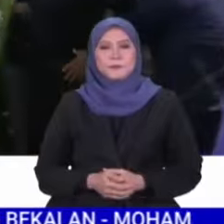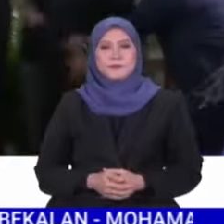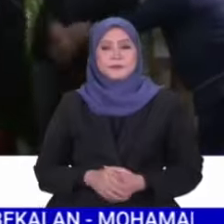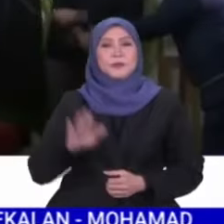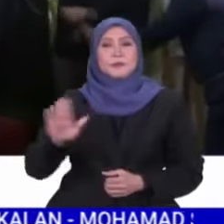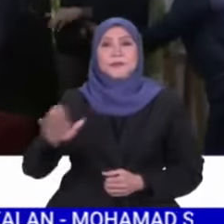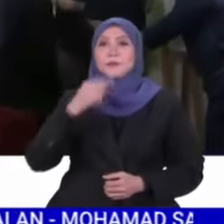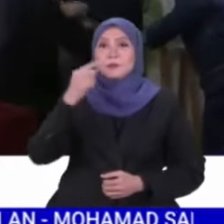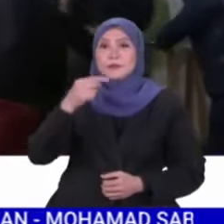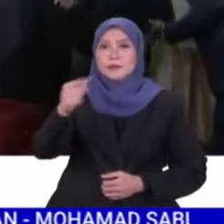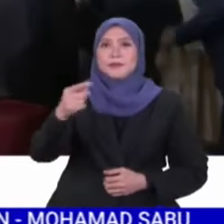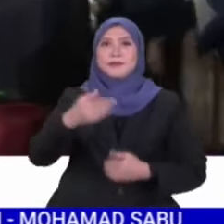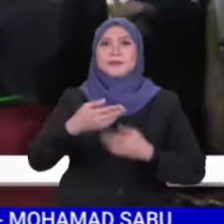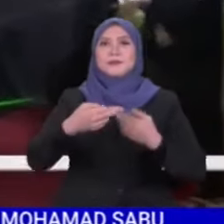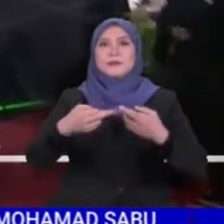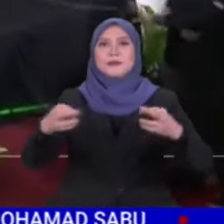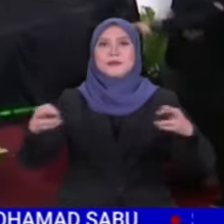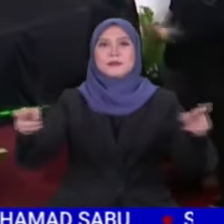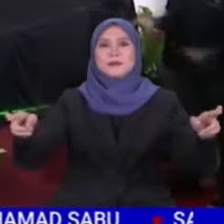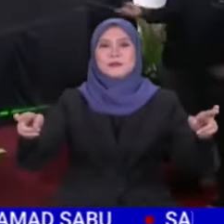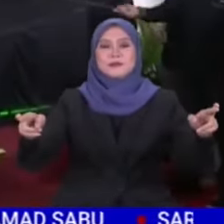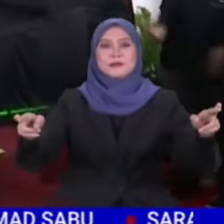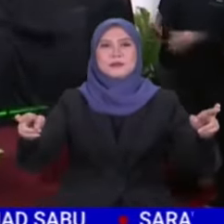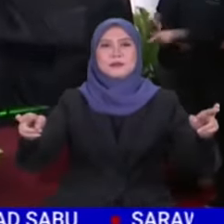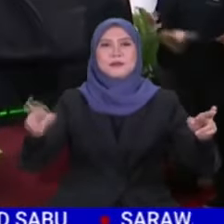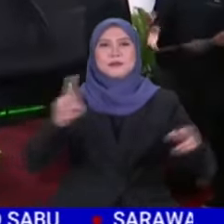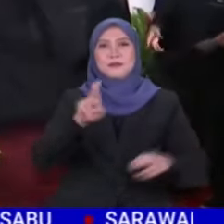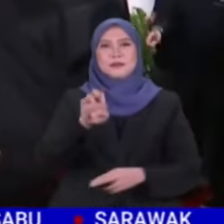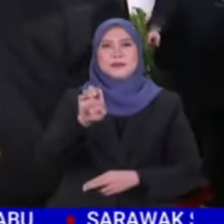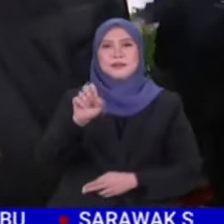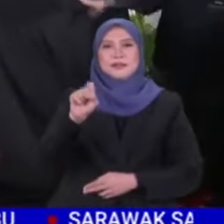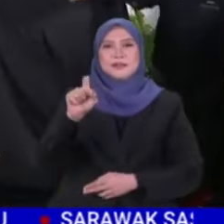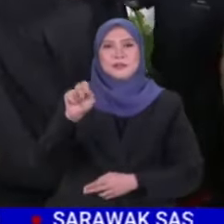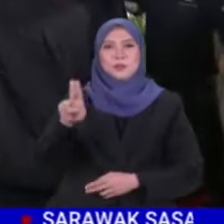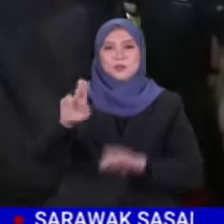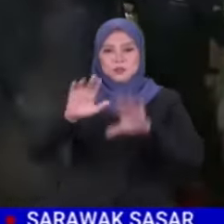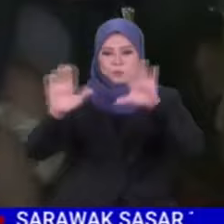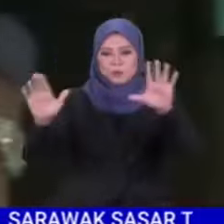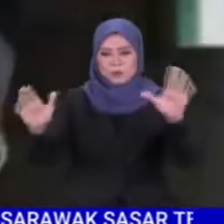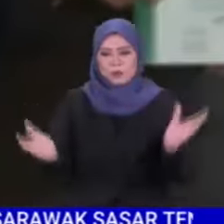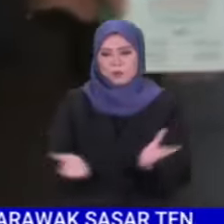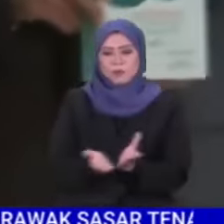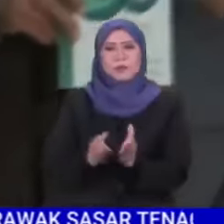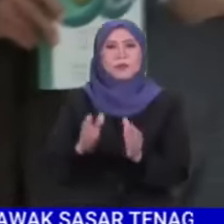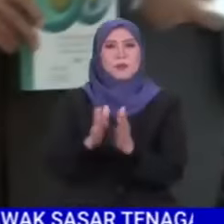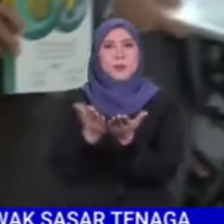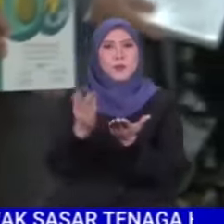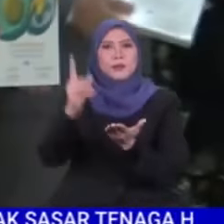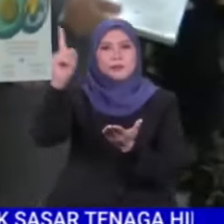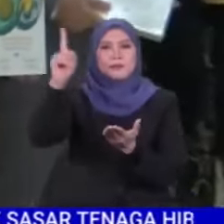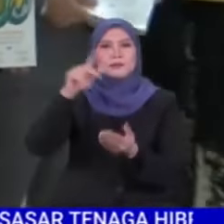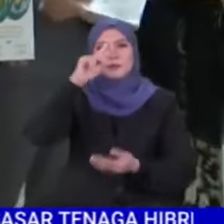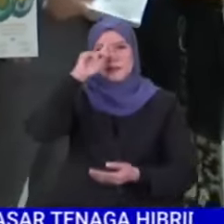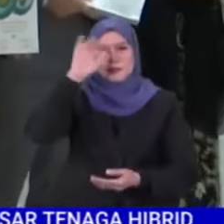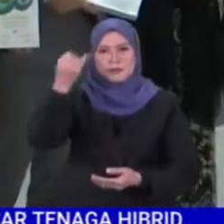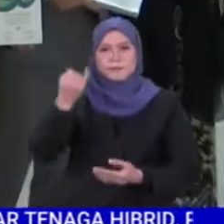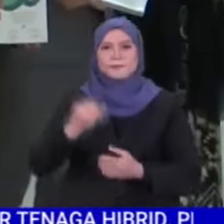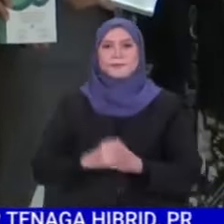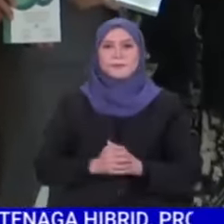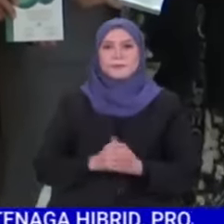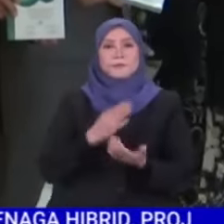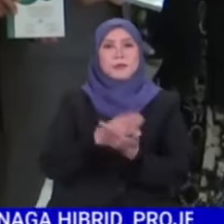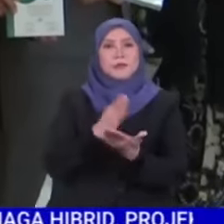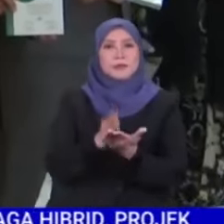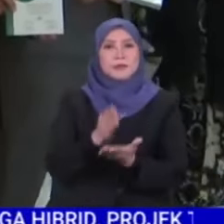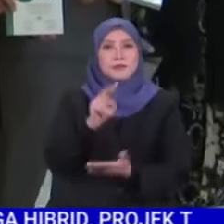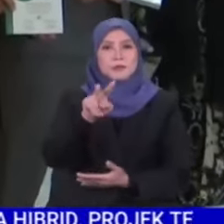Beliau berkata demikian selepas majelis pelancaran Restu Global Quranic heartz festival di Putra Jaya belanjaan